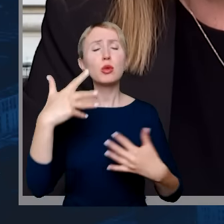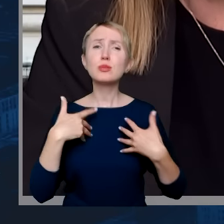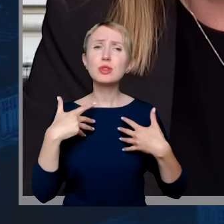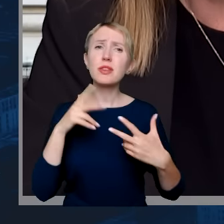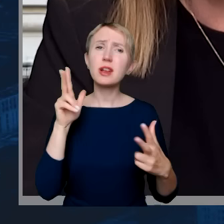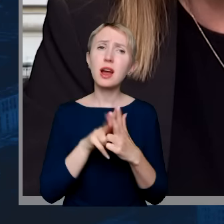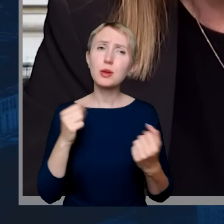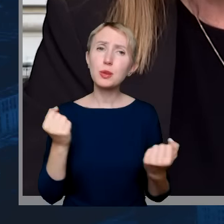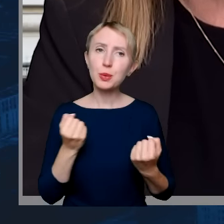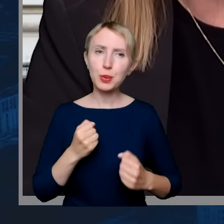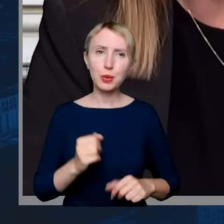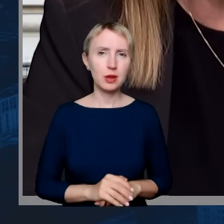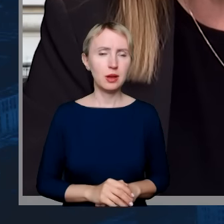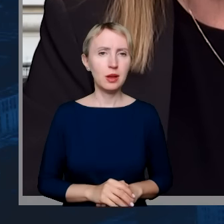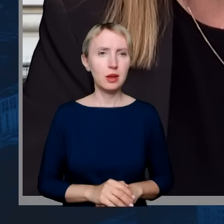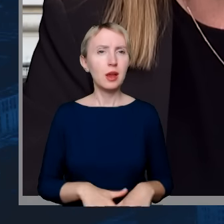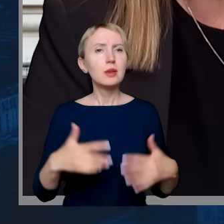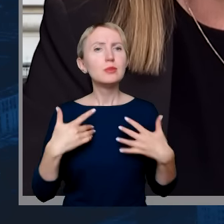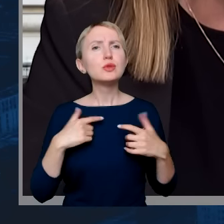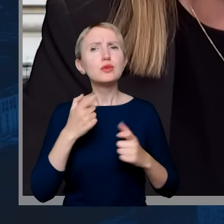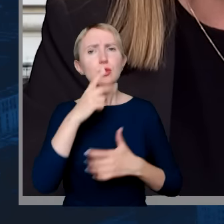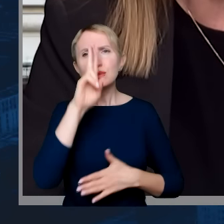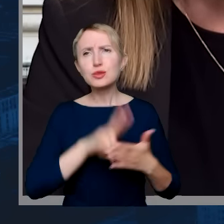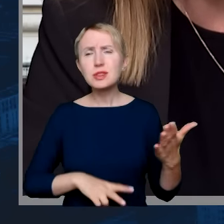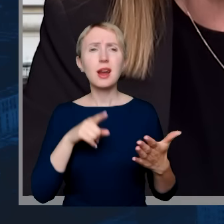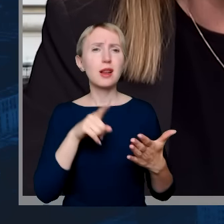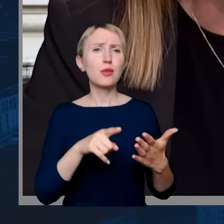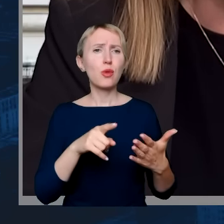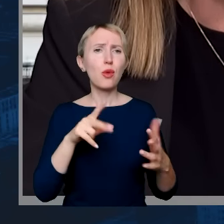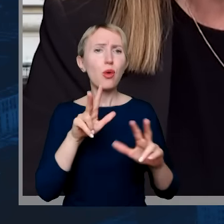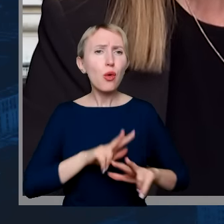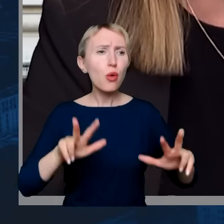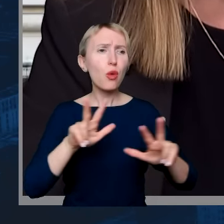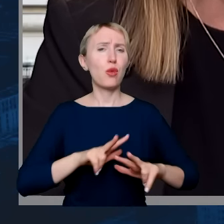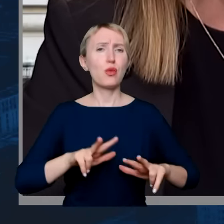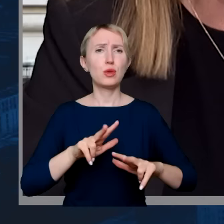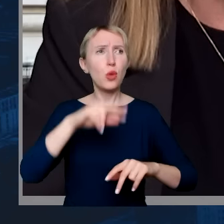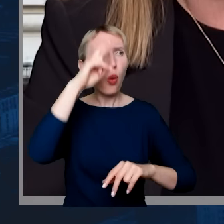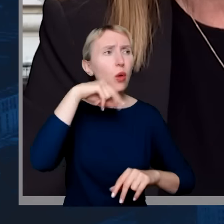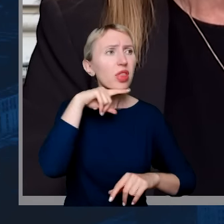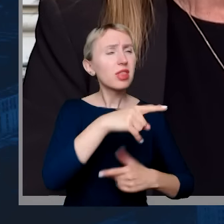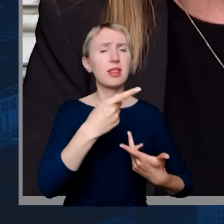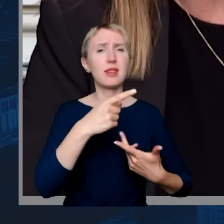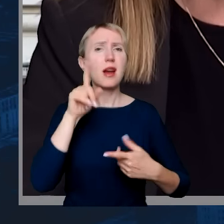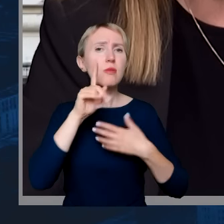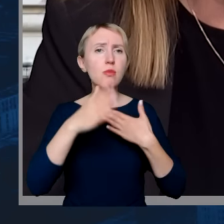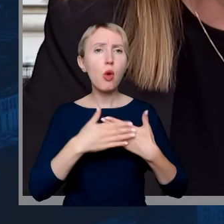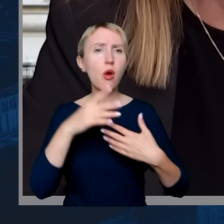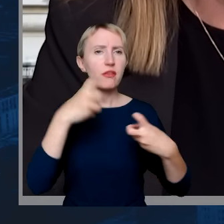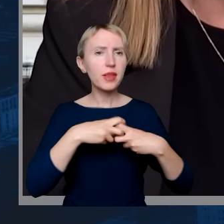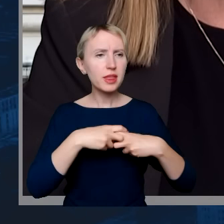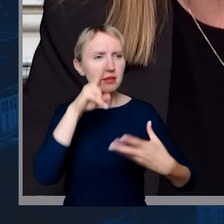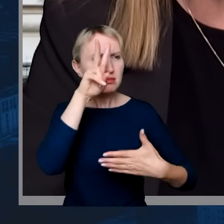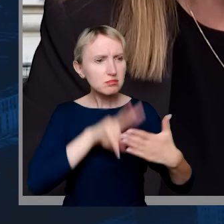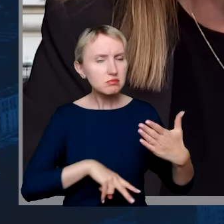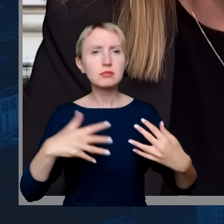bardzo przeżywali to, co czytali o swoich bliskich, o mężach, ojcach w internecie, jak bardzo